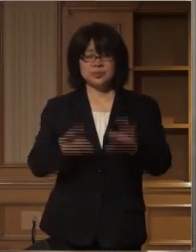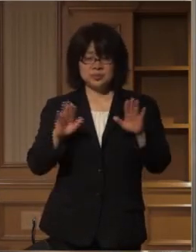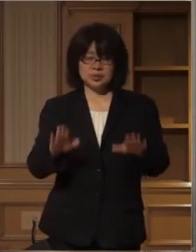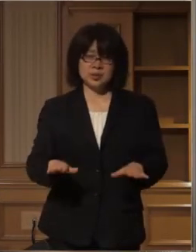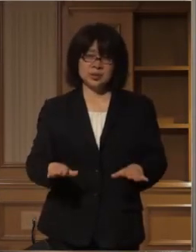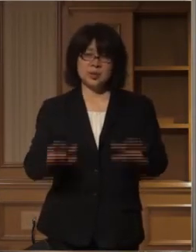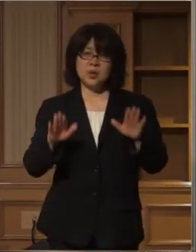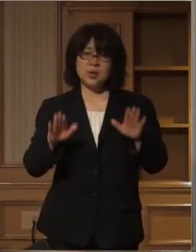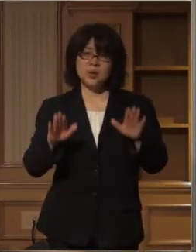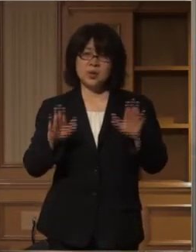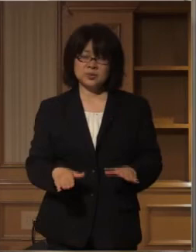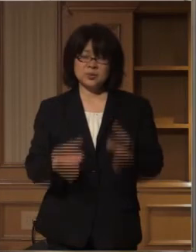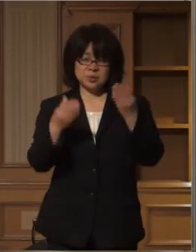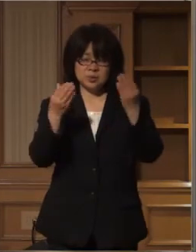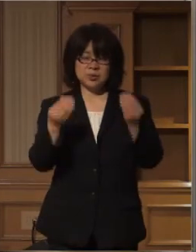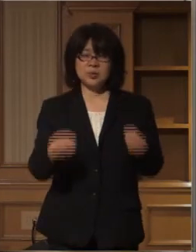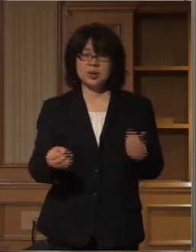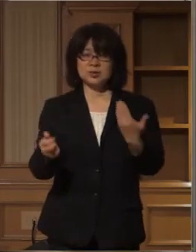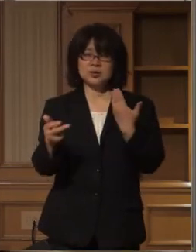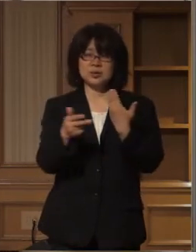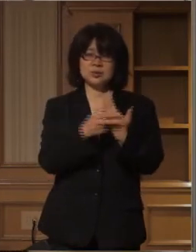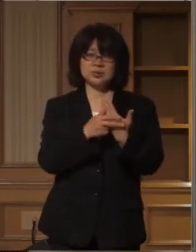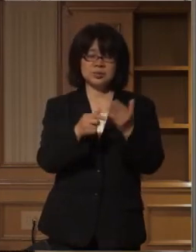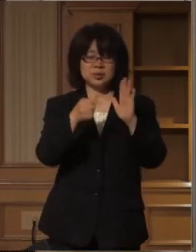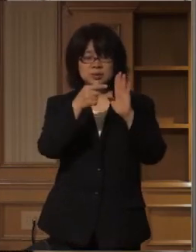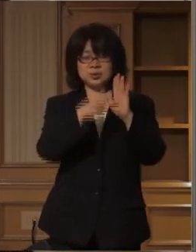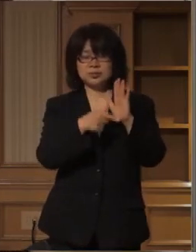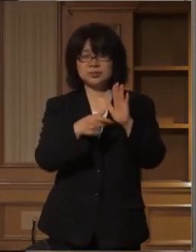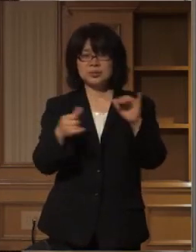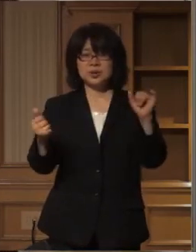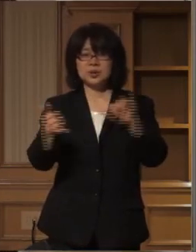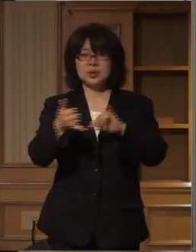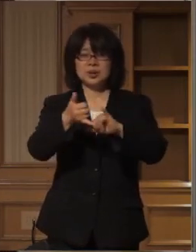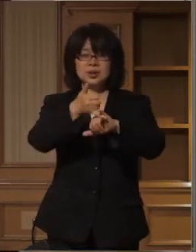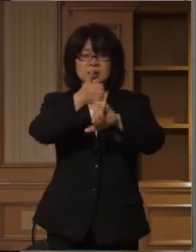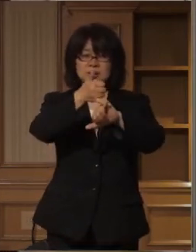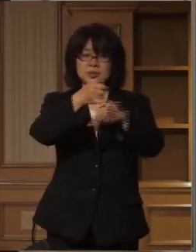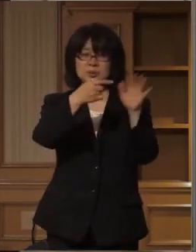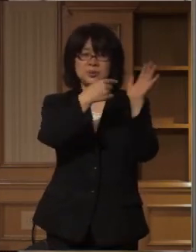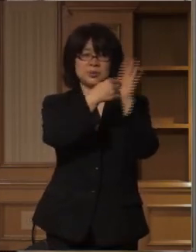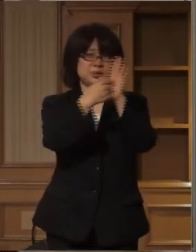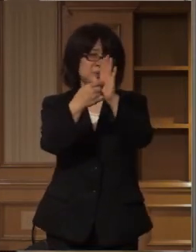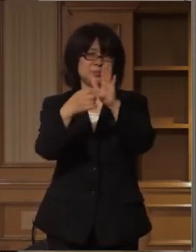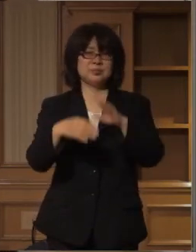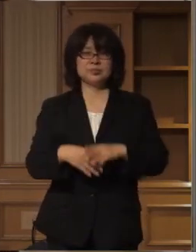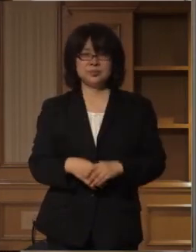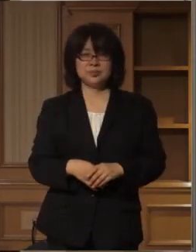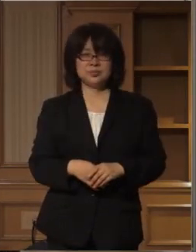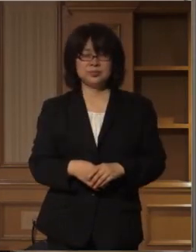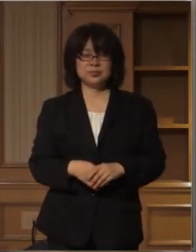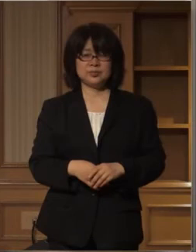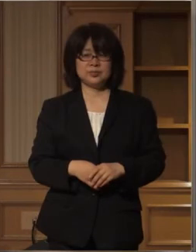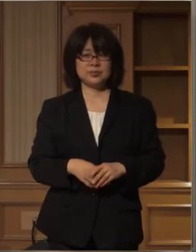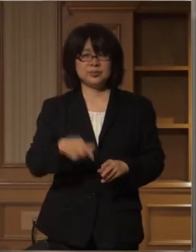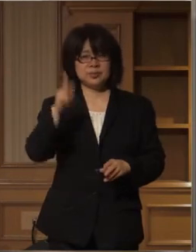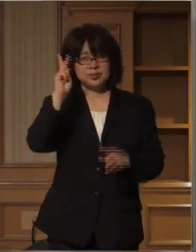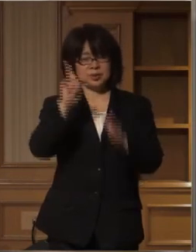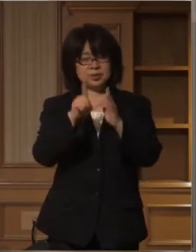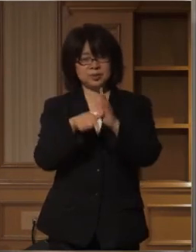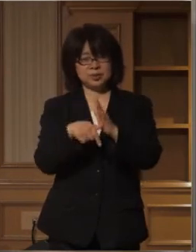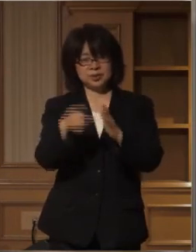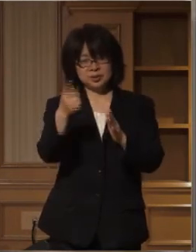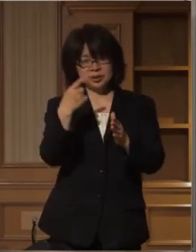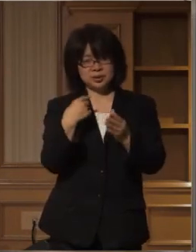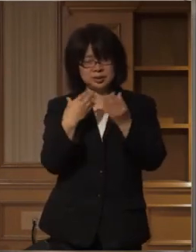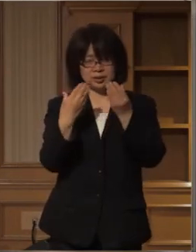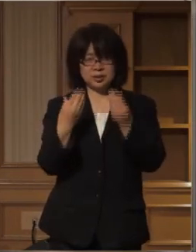就ってなってますけれども、神様が語られた約束が その通りに成就するということを見ること